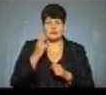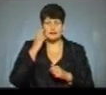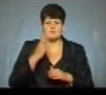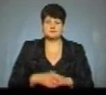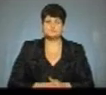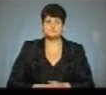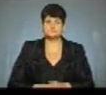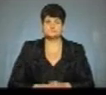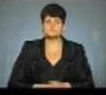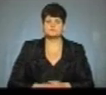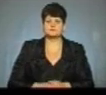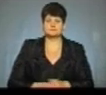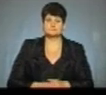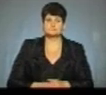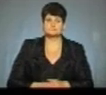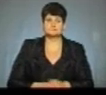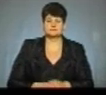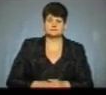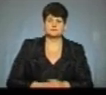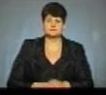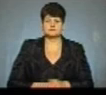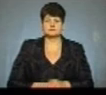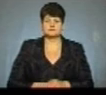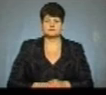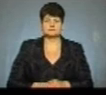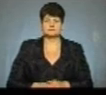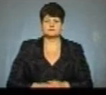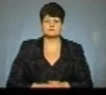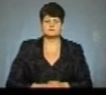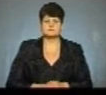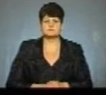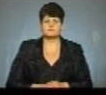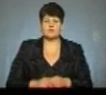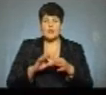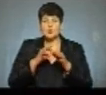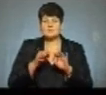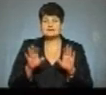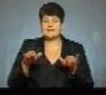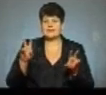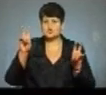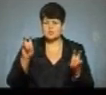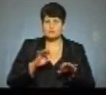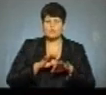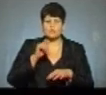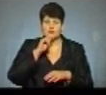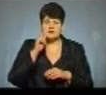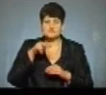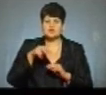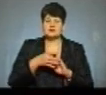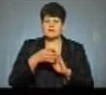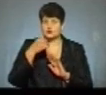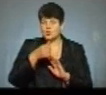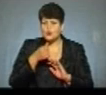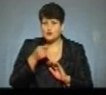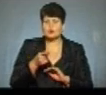Богдан Буденчук, Володимир Заболотний. Новини на Суспільному. Тернопіль. Олімпійські лелечення проводять в Україні з 2009